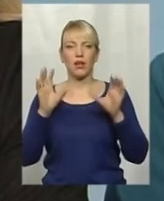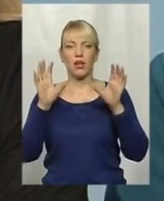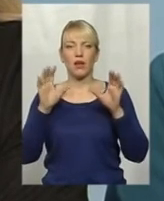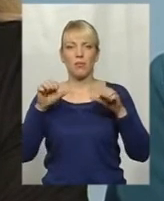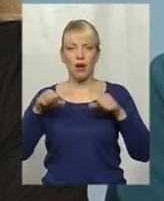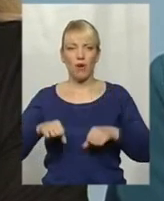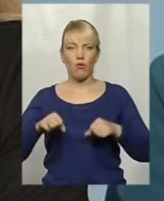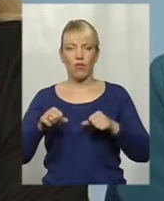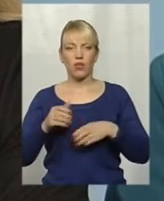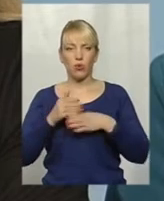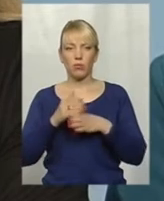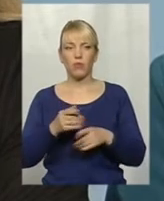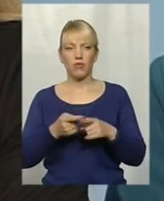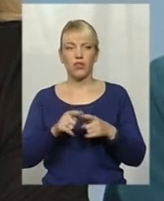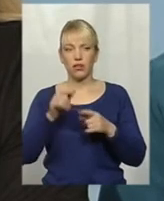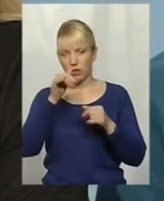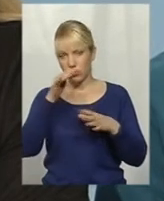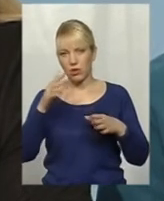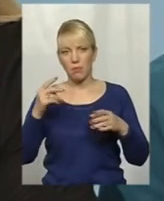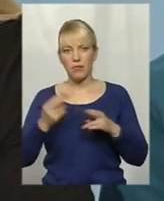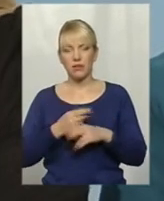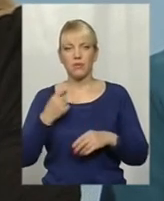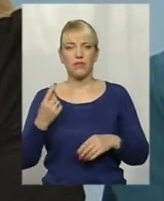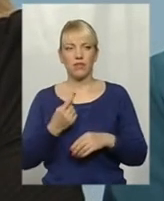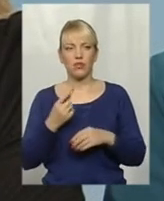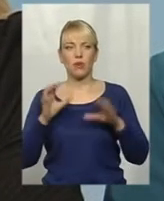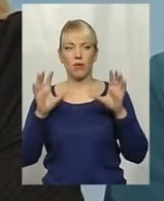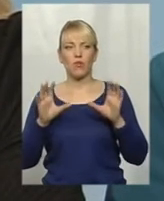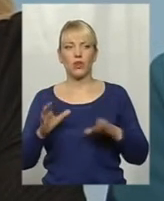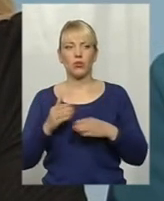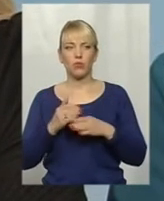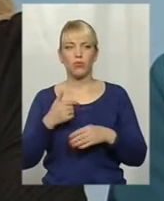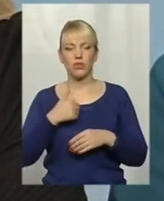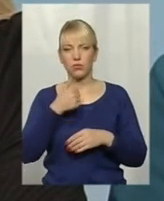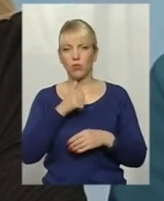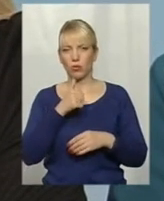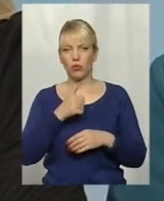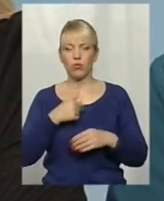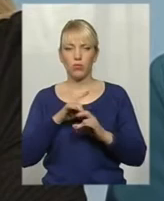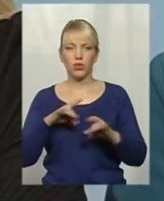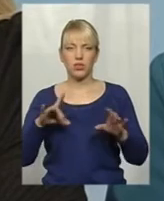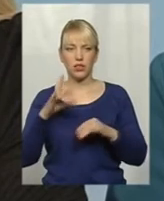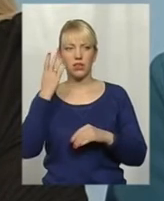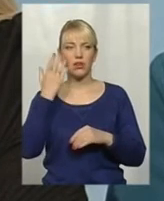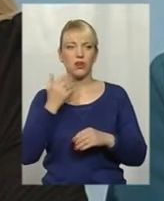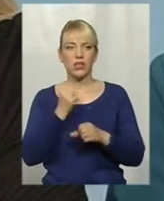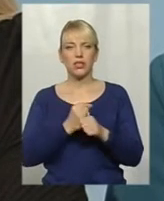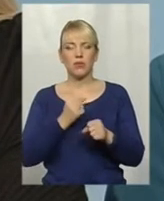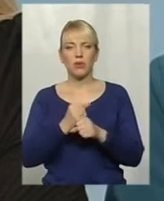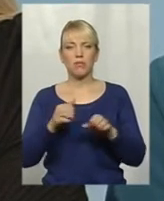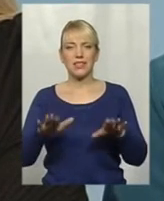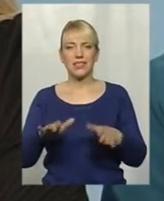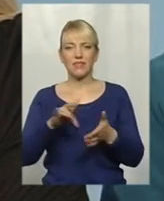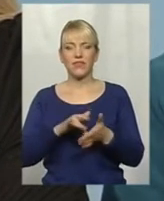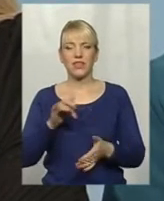вона неможлива без первинної правової допомоги. Я спробую пояснити. Коли запрацювали місцеві центри з